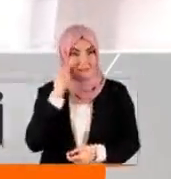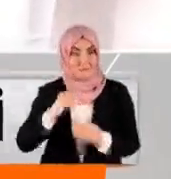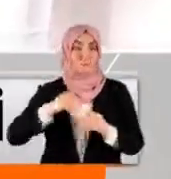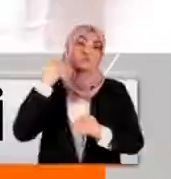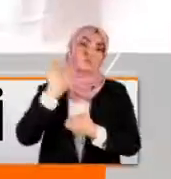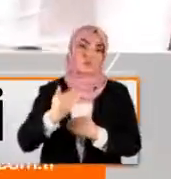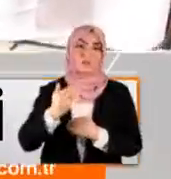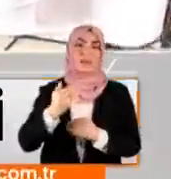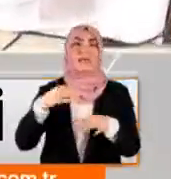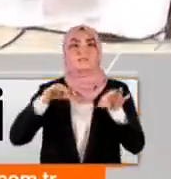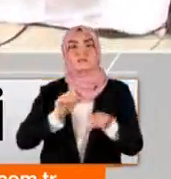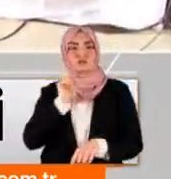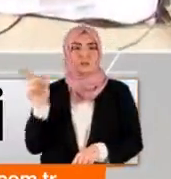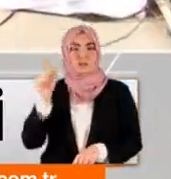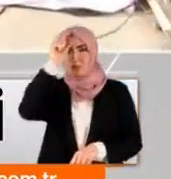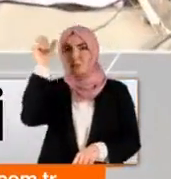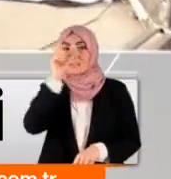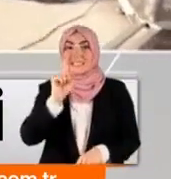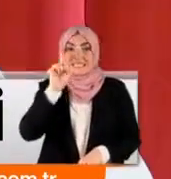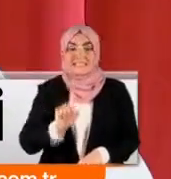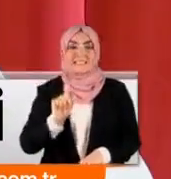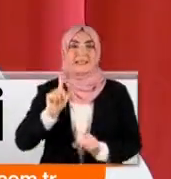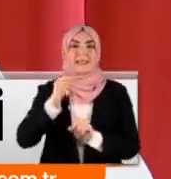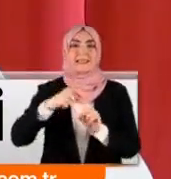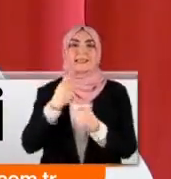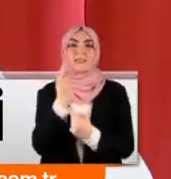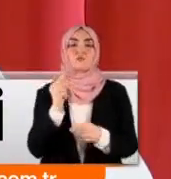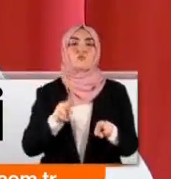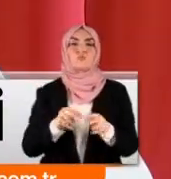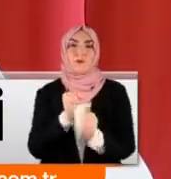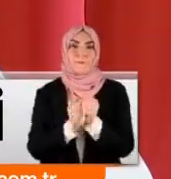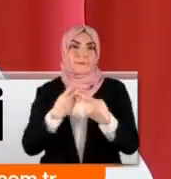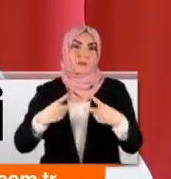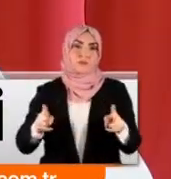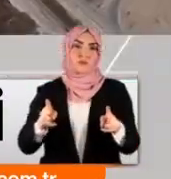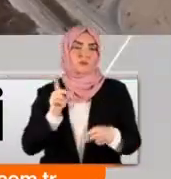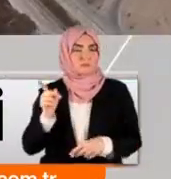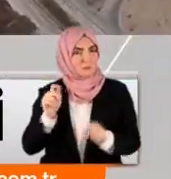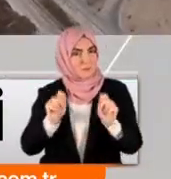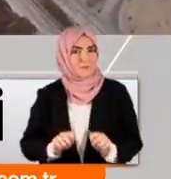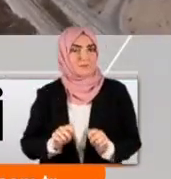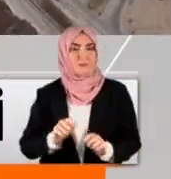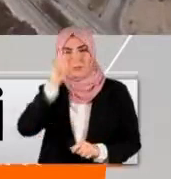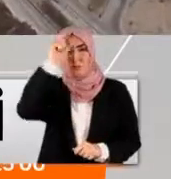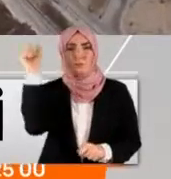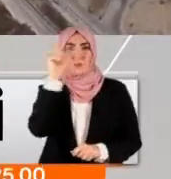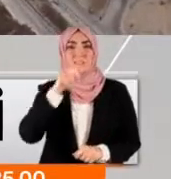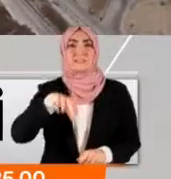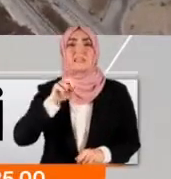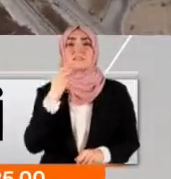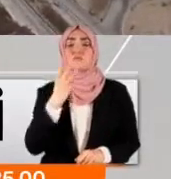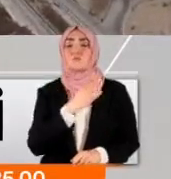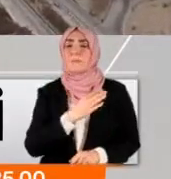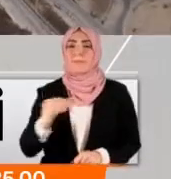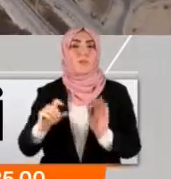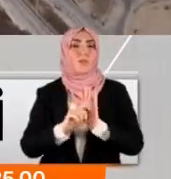ilk olan lityum üretim tesisinin açılışına bağlandı. Türkiye'nin ve 83 milyonun tamamının faydasına